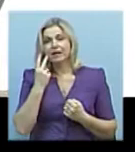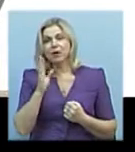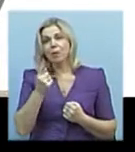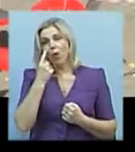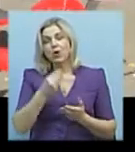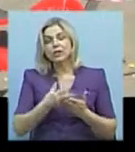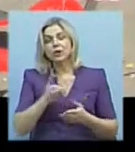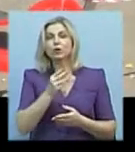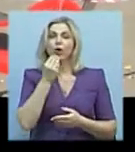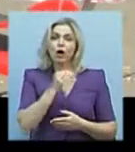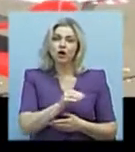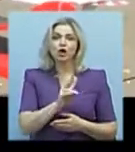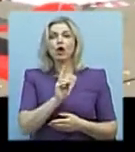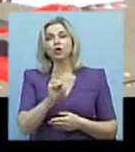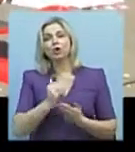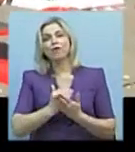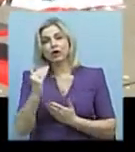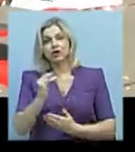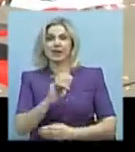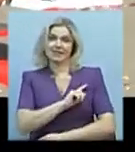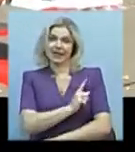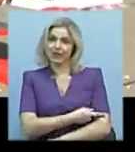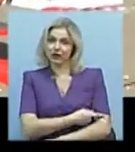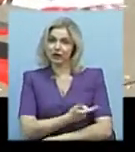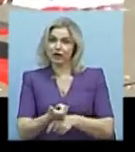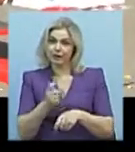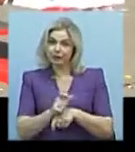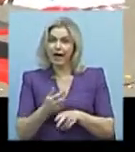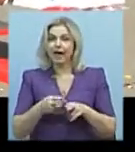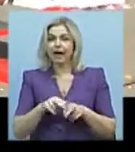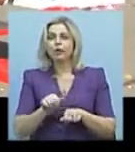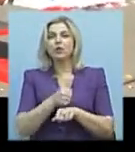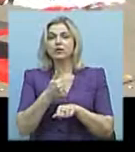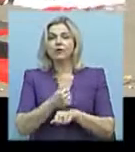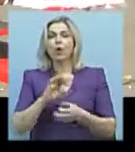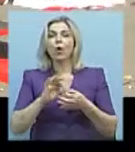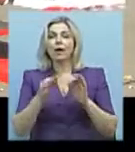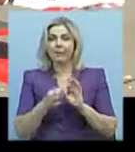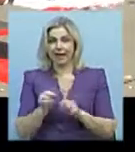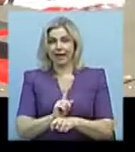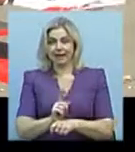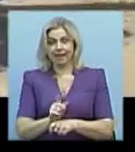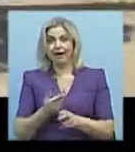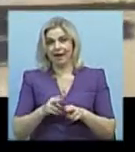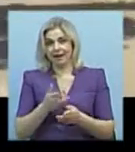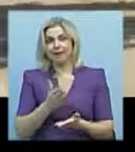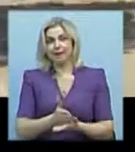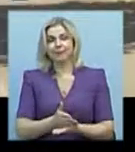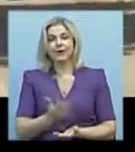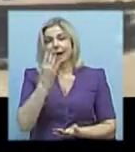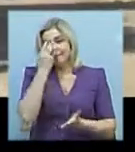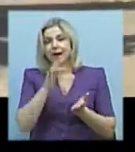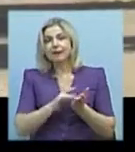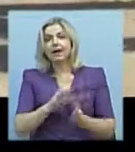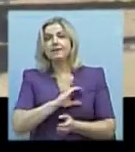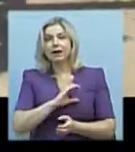хто краще, краще, вище, сильніше. Це основні олімпійські такі критерії, які є. Мета